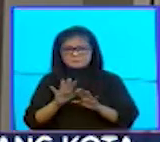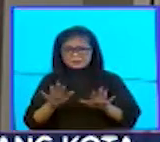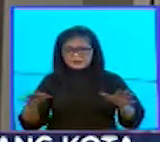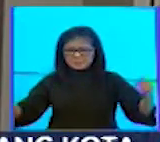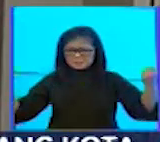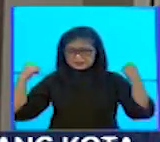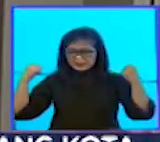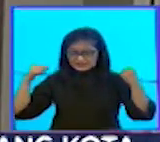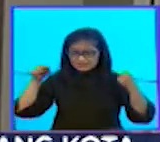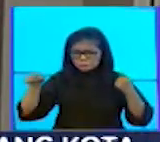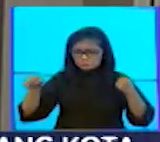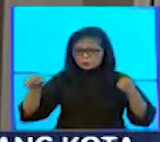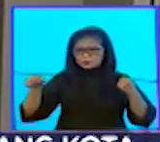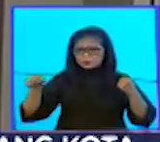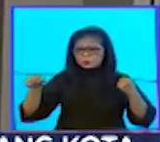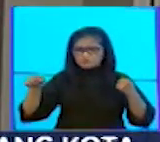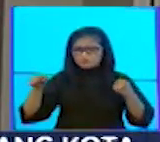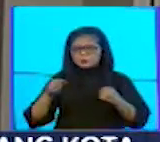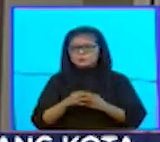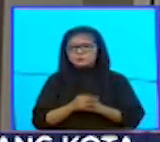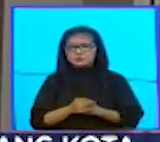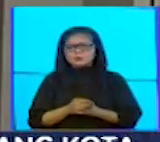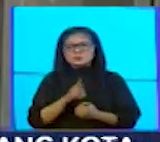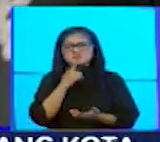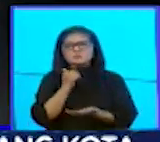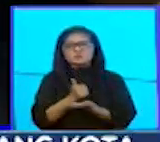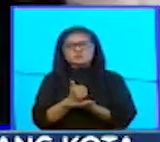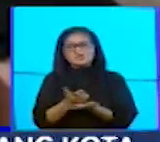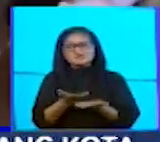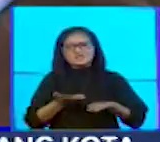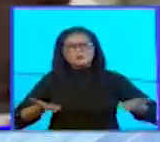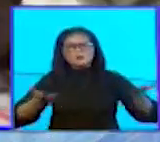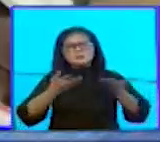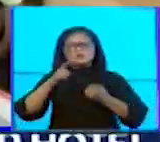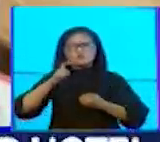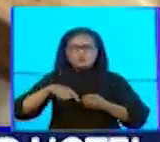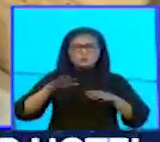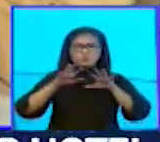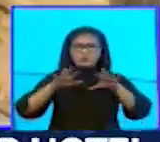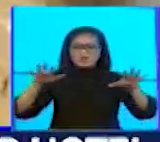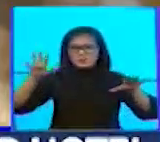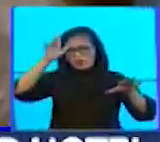ini ya selama ini sangat dibutuhkan oleh para